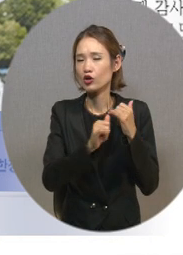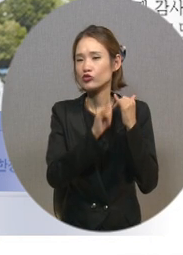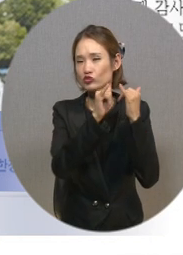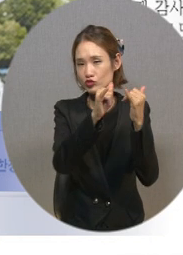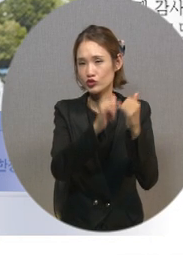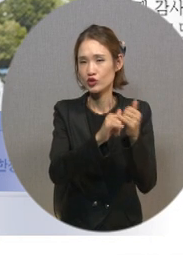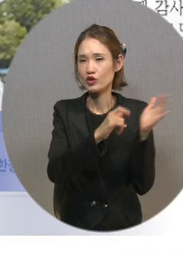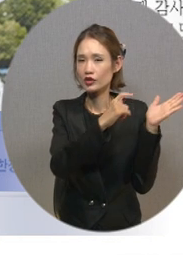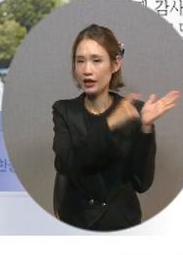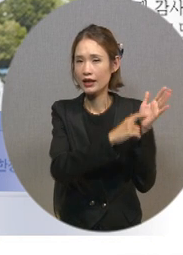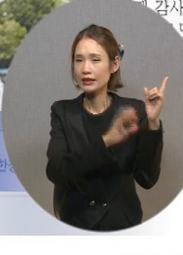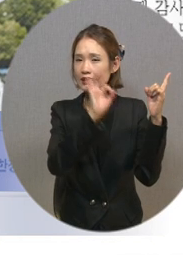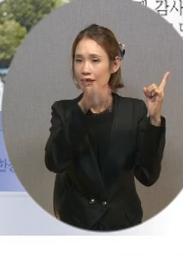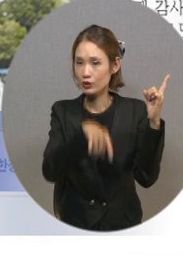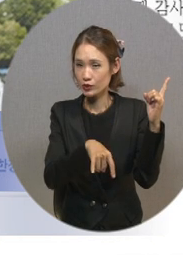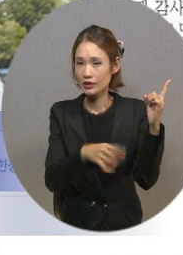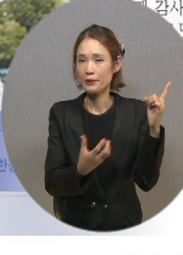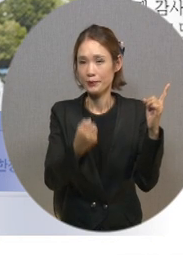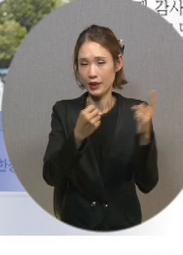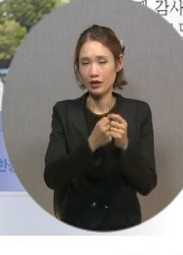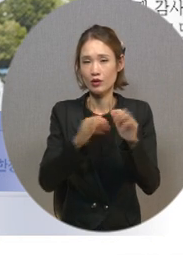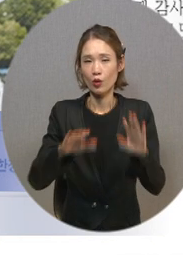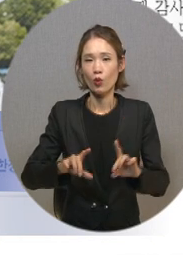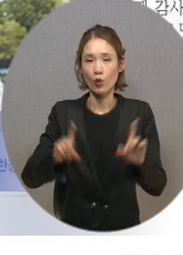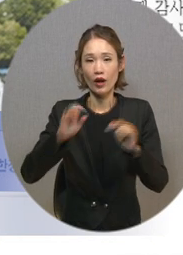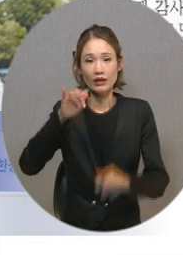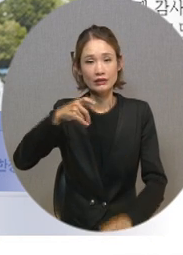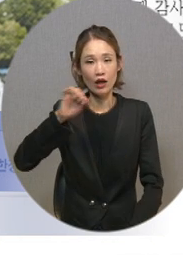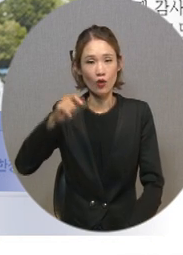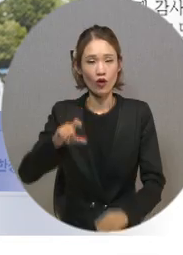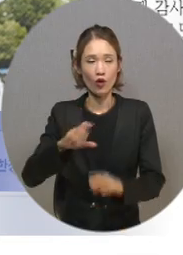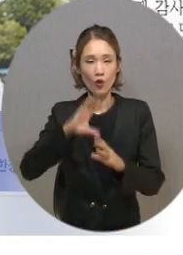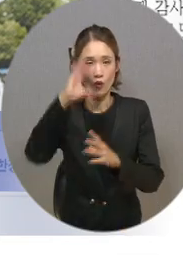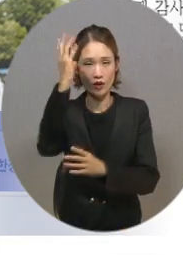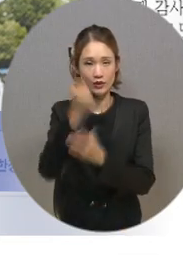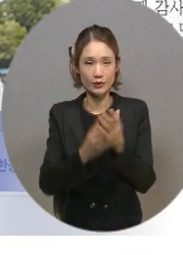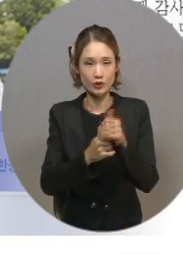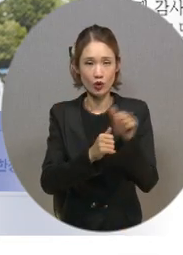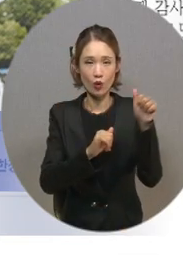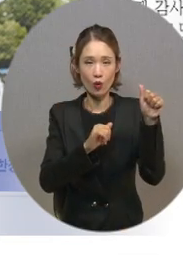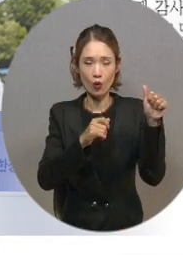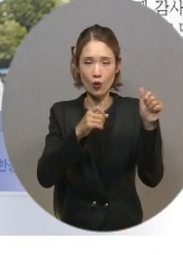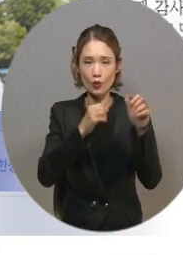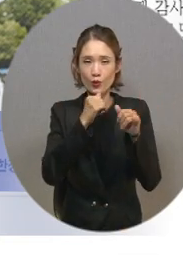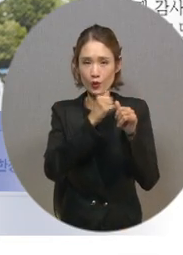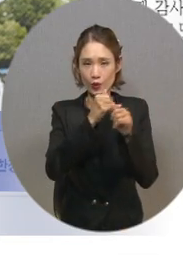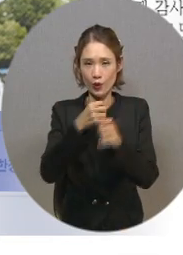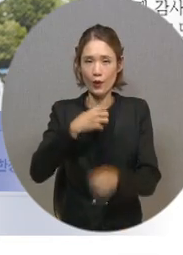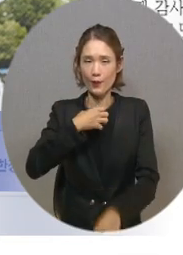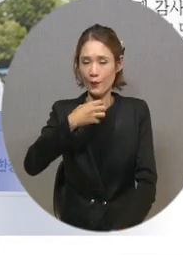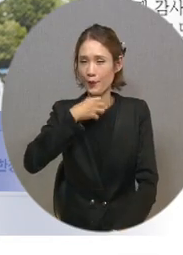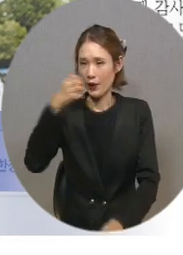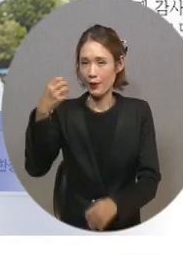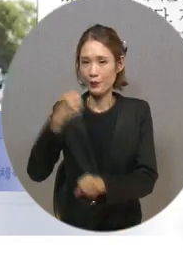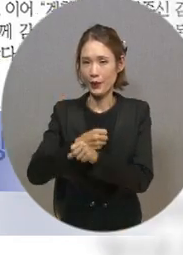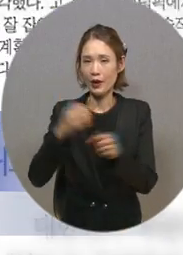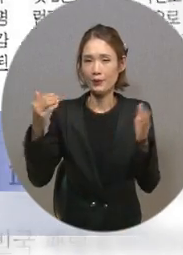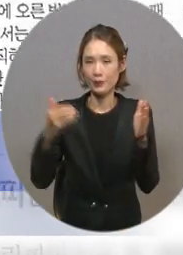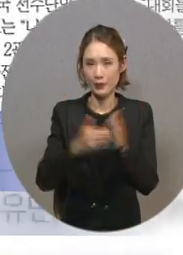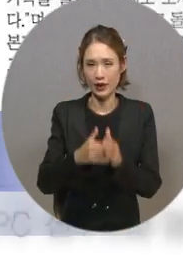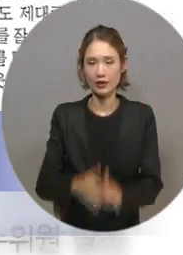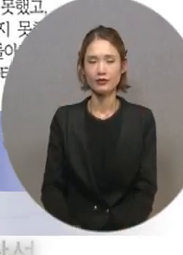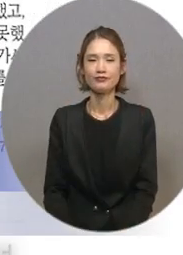1위에 올랐고 올해 창원에서 열린 월드컵에서는 5관왕에 오르며 월드 클래스로 자리 매김